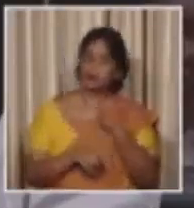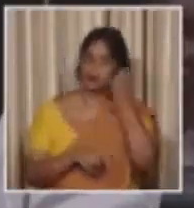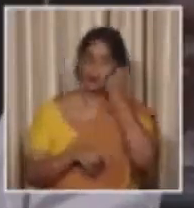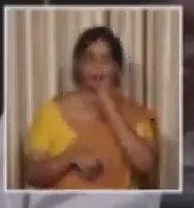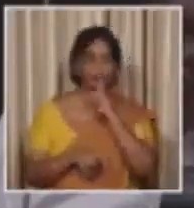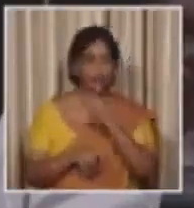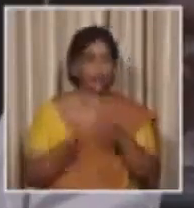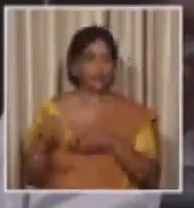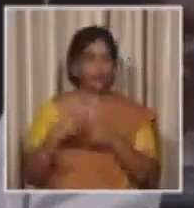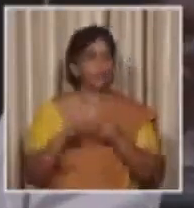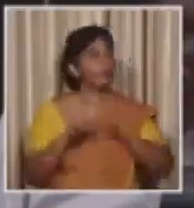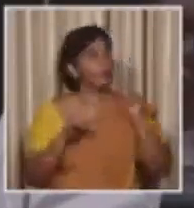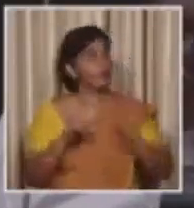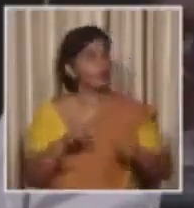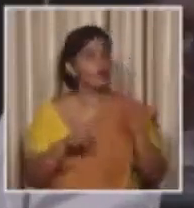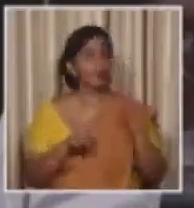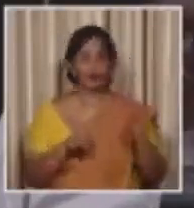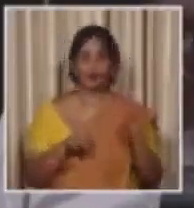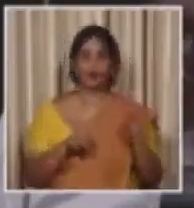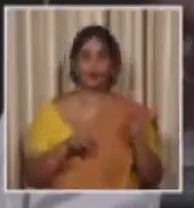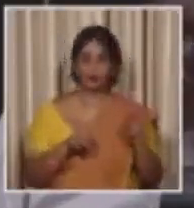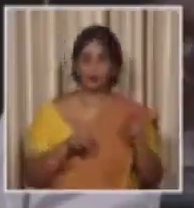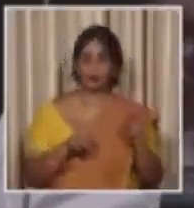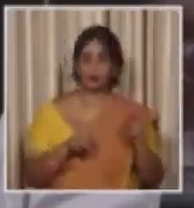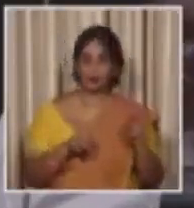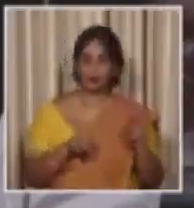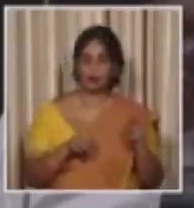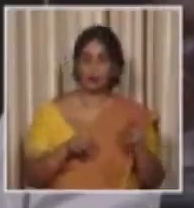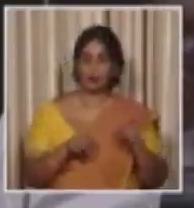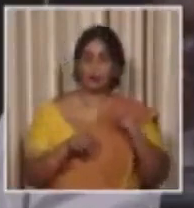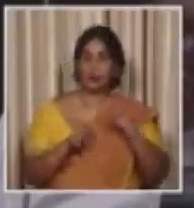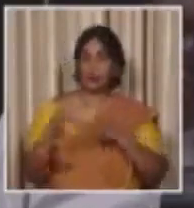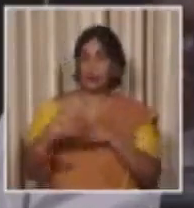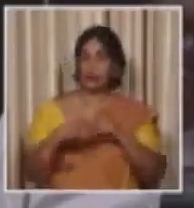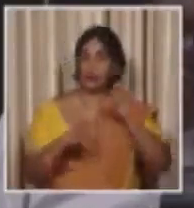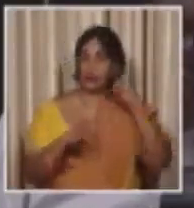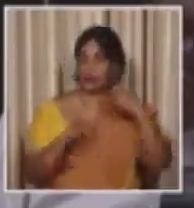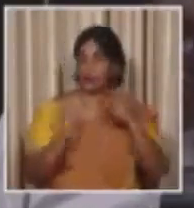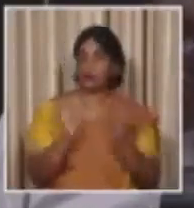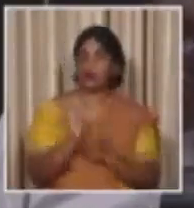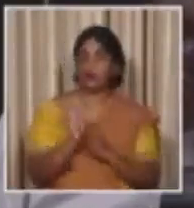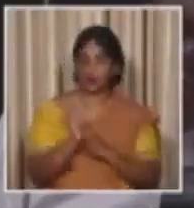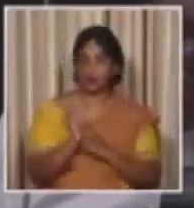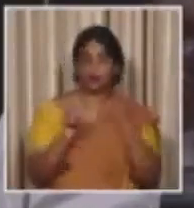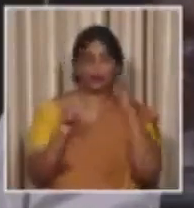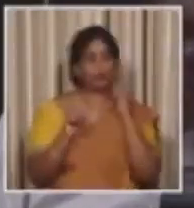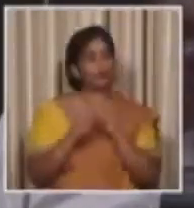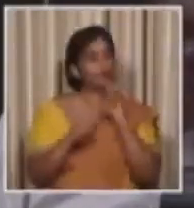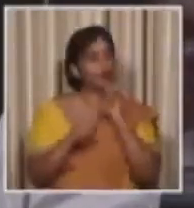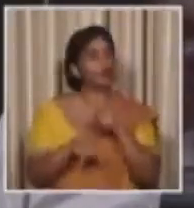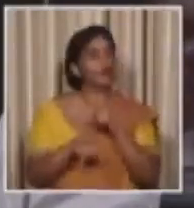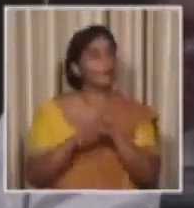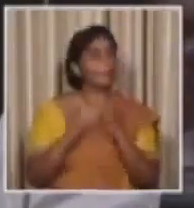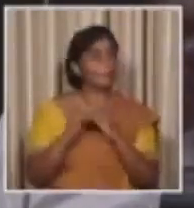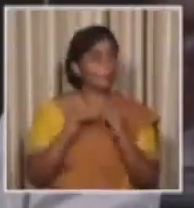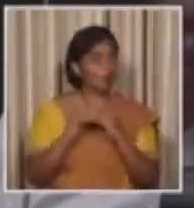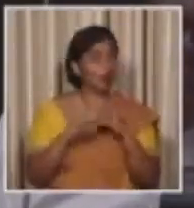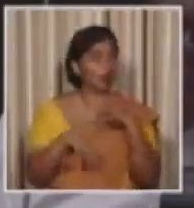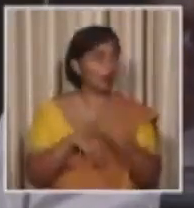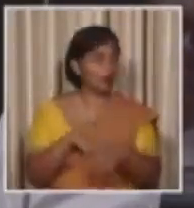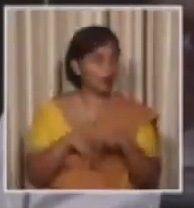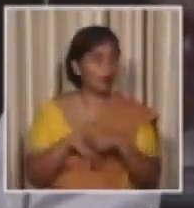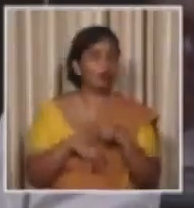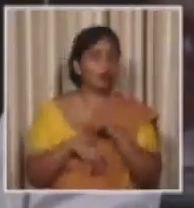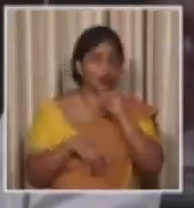කළා තියෙනවා කැබිනට් මණ්ඩලයට අපි මූල කැබිනට් අනුකමිටුවෙත් මේ පිළිබඳව කතා කළා තියෙනවා මේ බීලූණු අල වගේ දේවල්